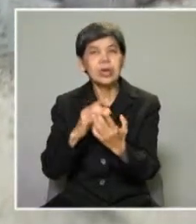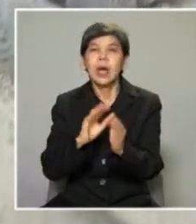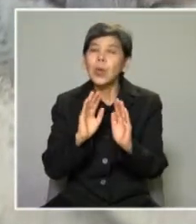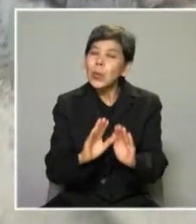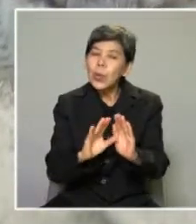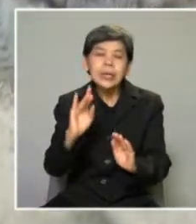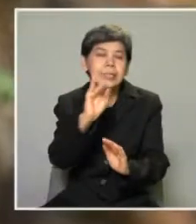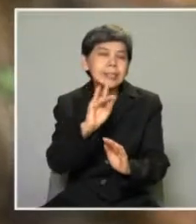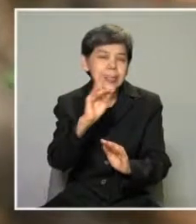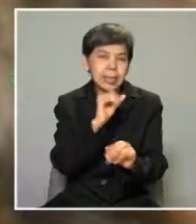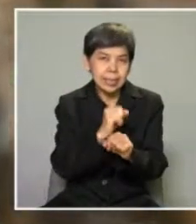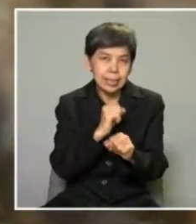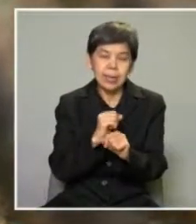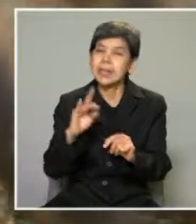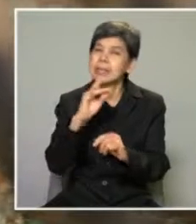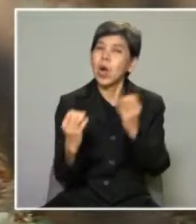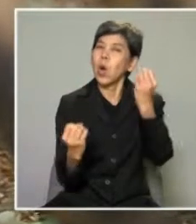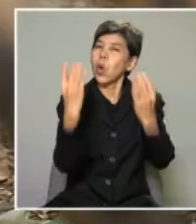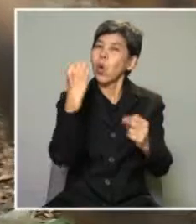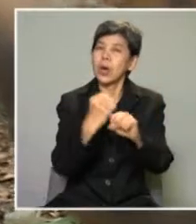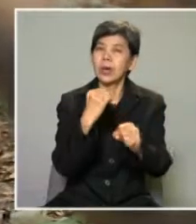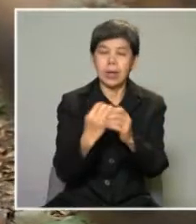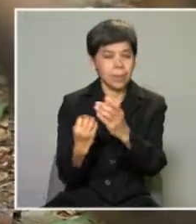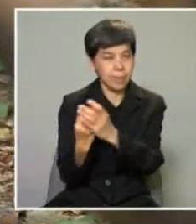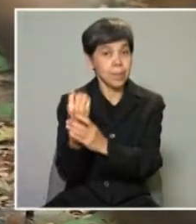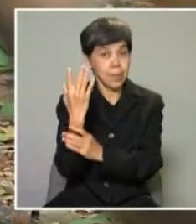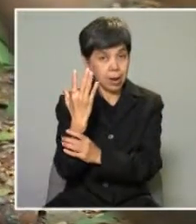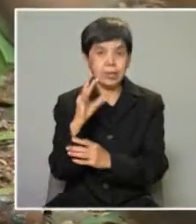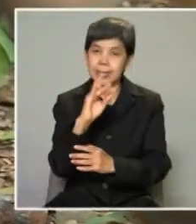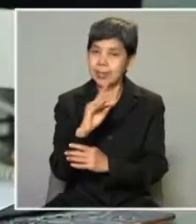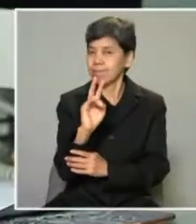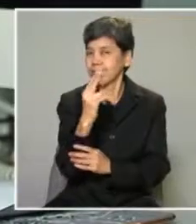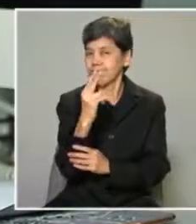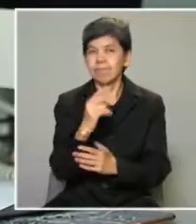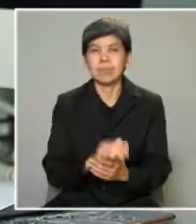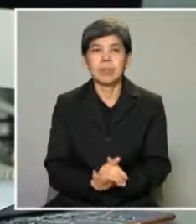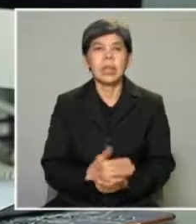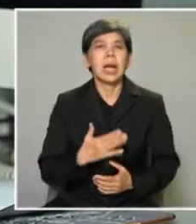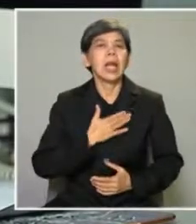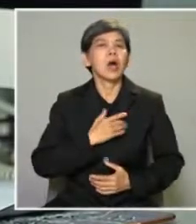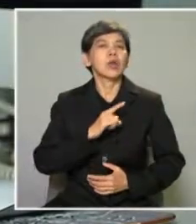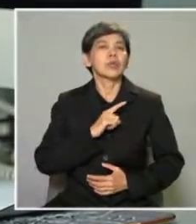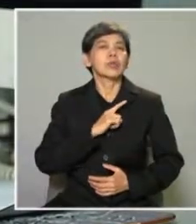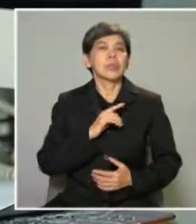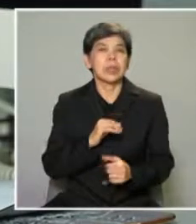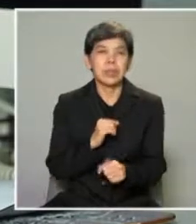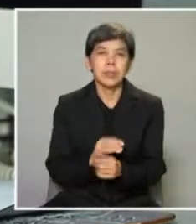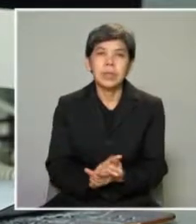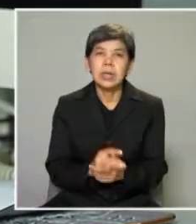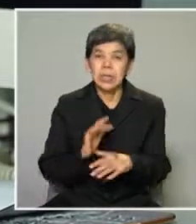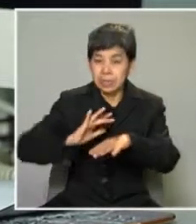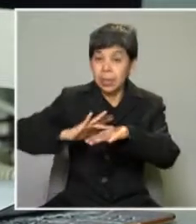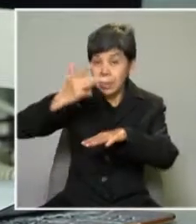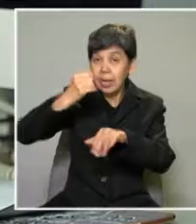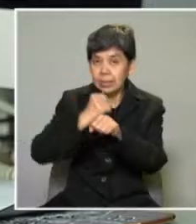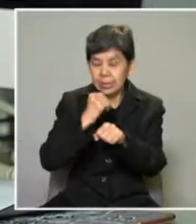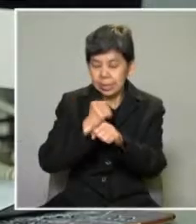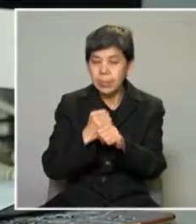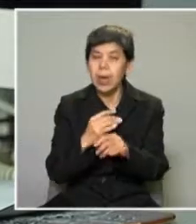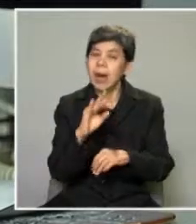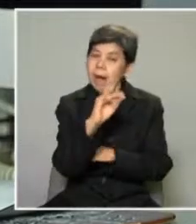ตระหนักถึงการอนุรักษ์ทรัพยากรสัตว์ป่าและพันธุ์พืชเพื่อเป็นประโยชน์แห่งมวลมนุษยชาติจึงได้กำหนดให้วันที่